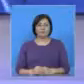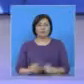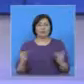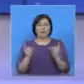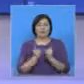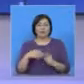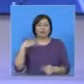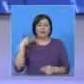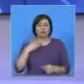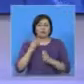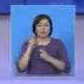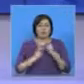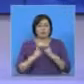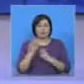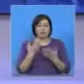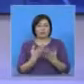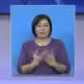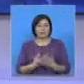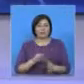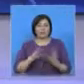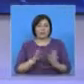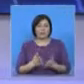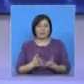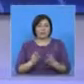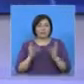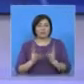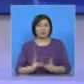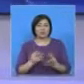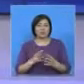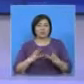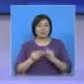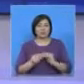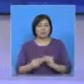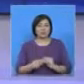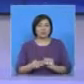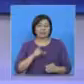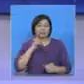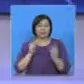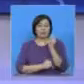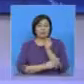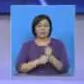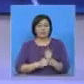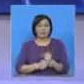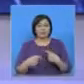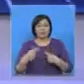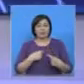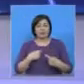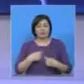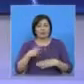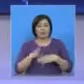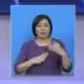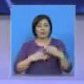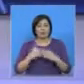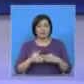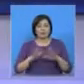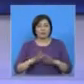Накануне на Актюбинском заводе металлоконструкции произошел несчастный случай, в результате чего молодой сотрудник получил травму руки. На